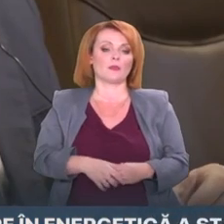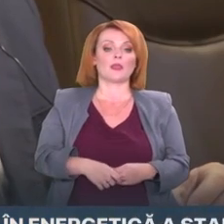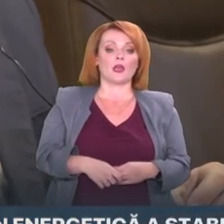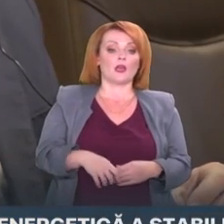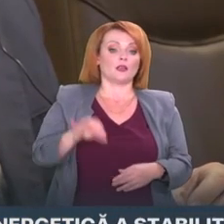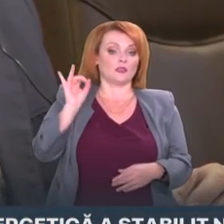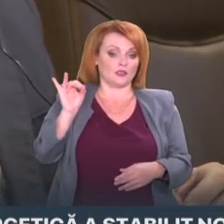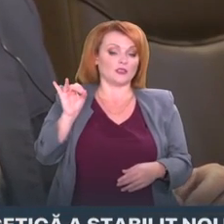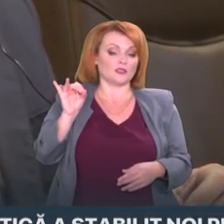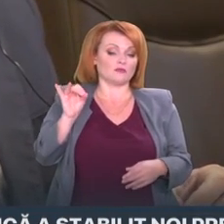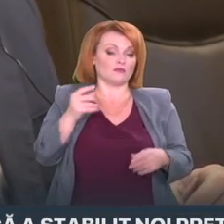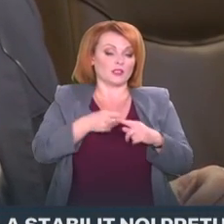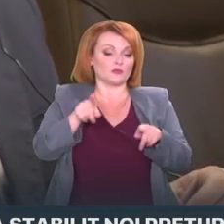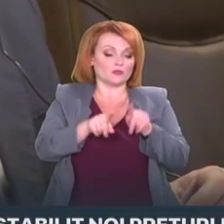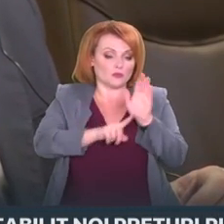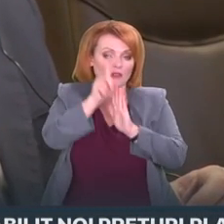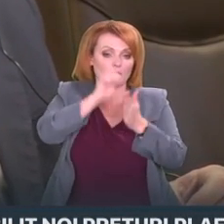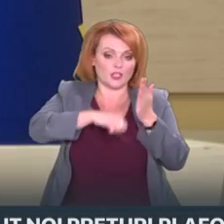val de refugiați în această iarnă.